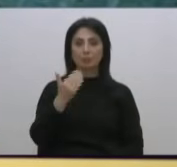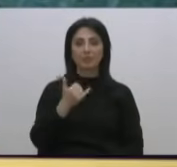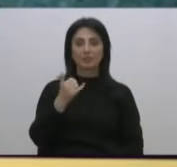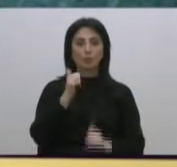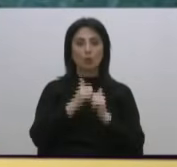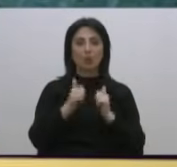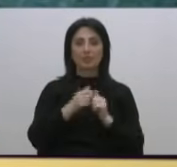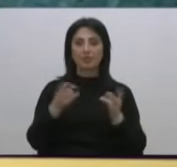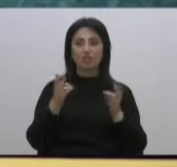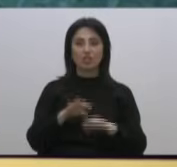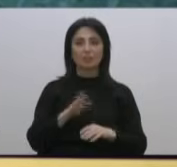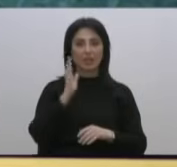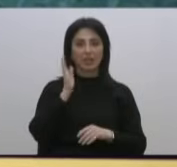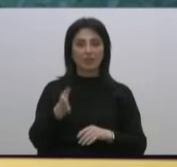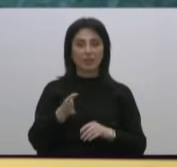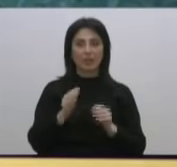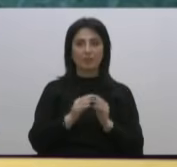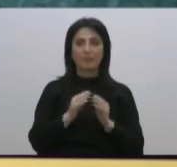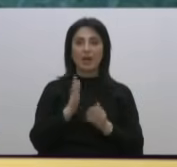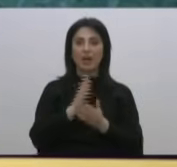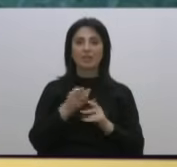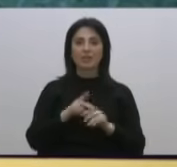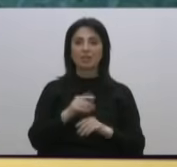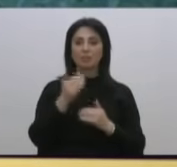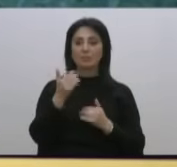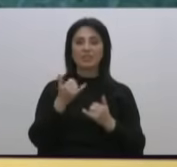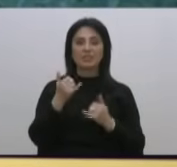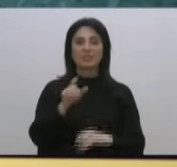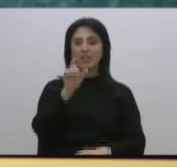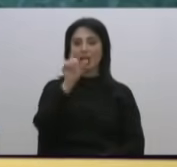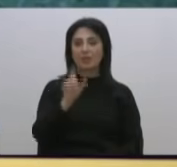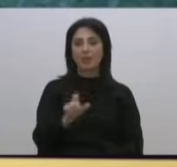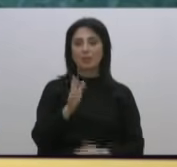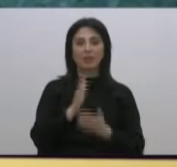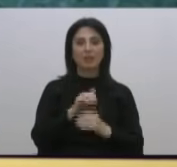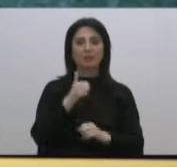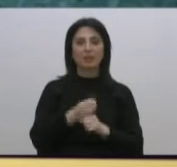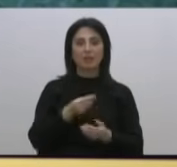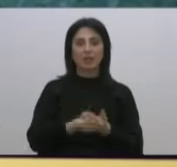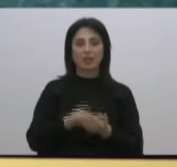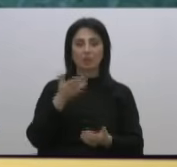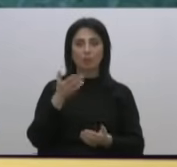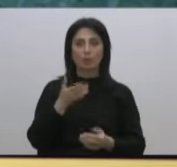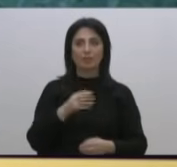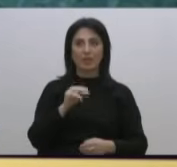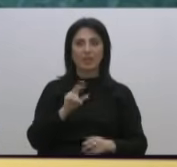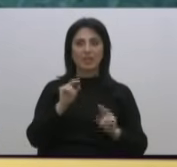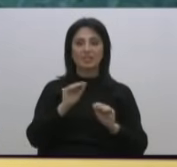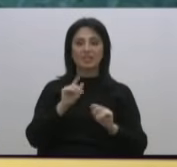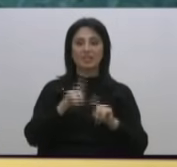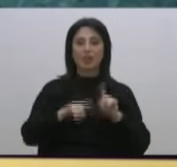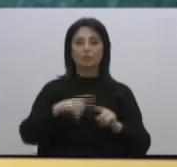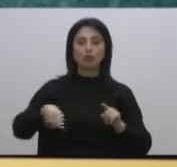მისთვის ყოველთვის და რჩება და იქნება, არის ის, რომ მისთვის ადამიანი არის მთავარი ღირებულება და